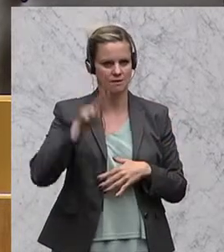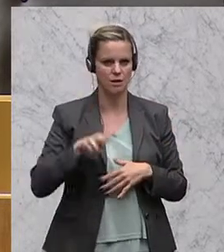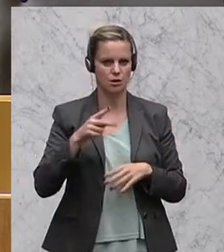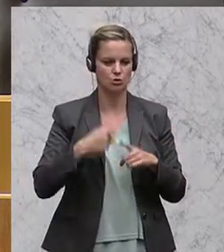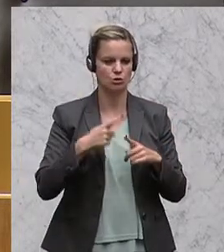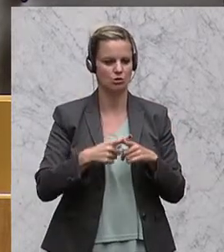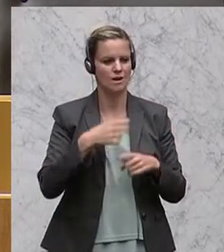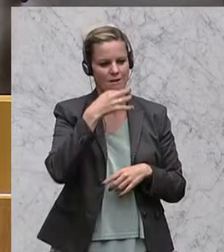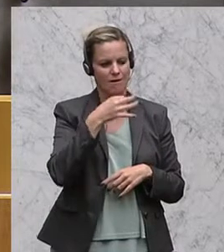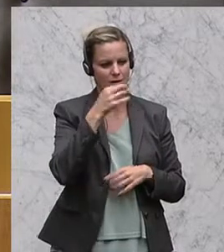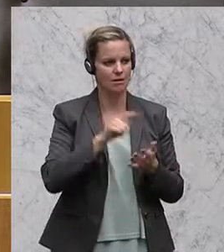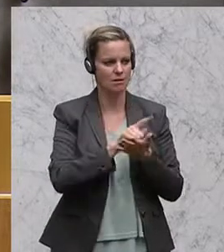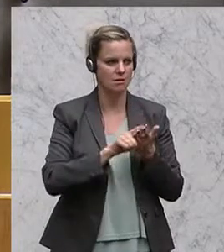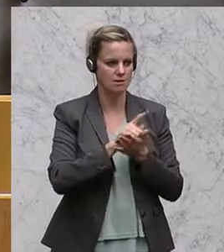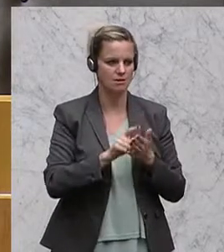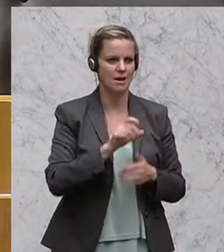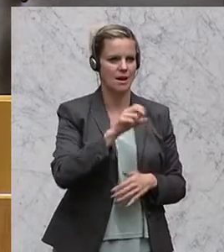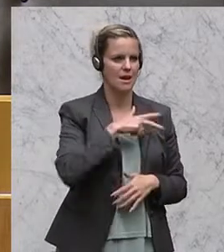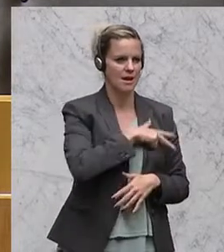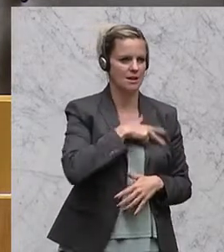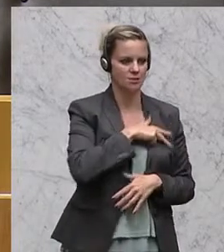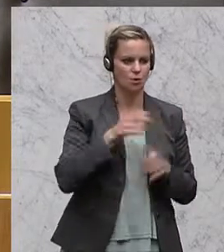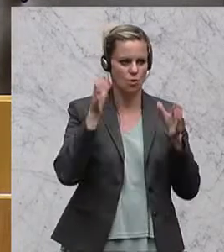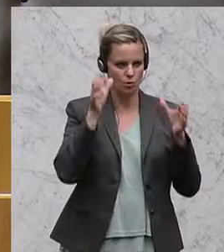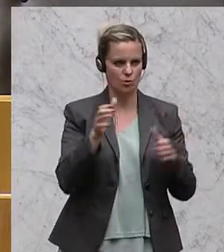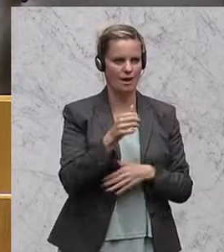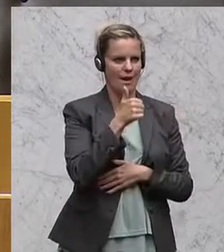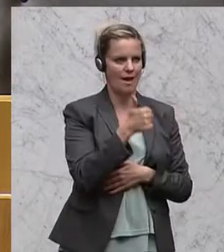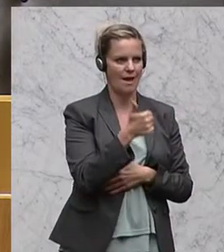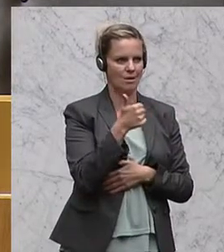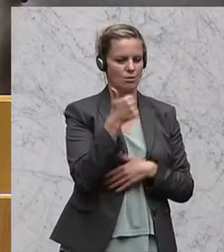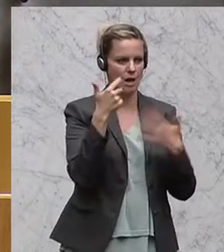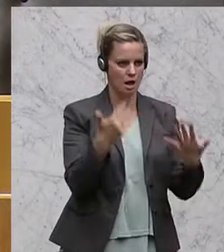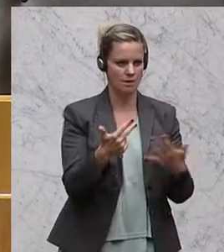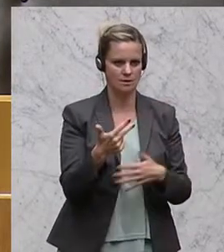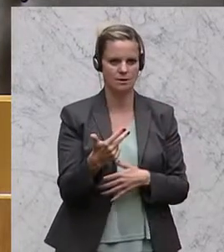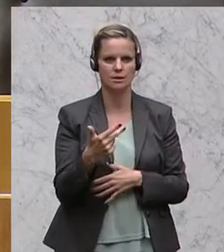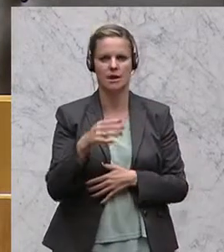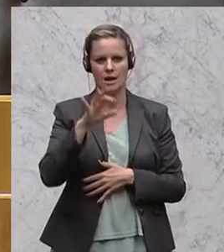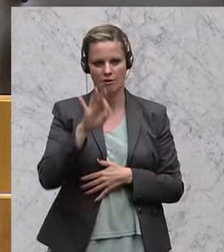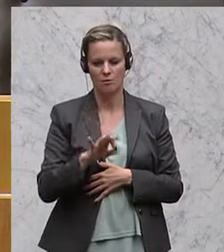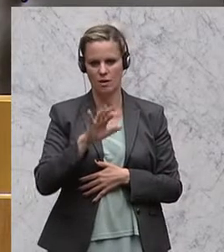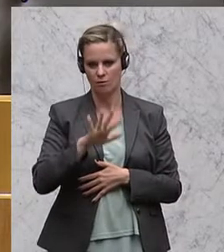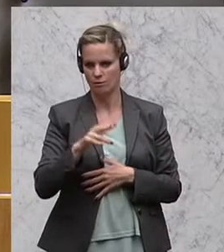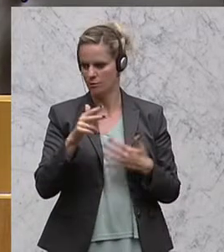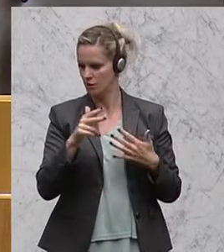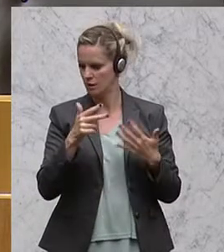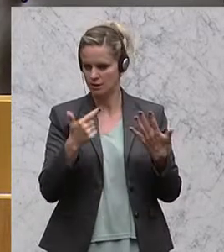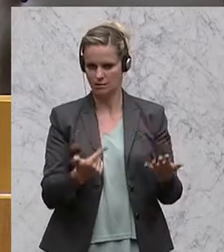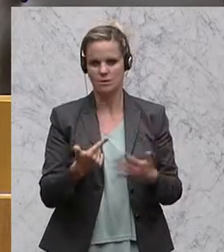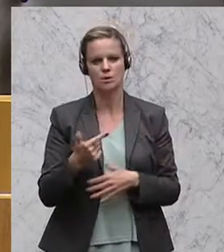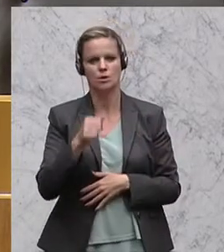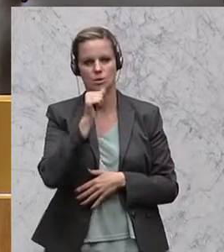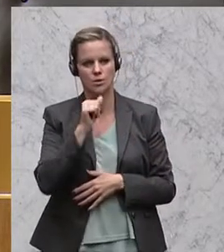folgende Redezeiten ergeben. SPÖ und ÖVP je 81, FPÖ 75, Grüne 63